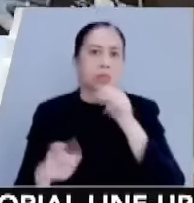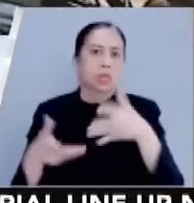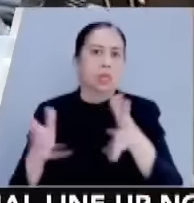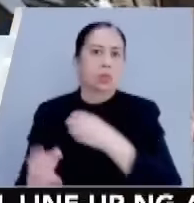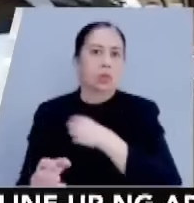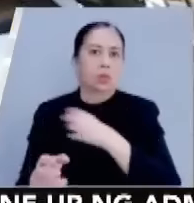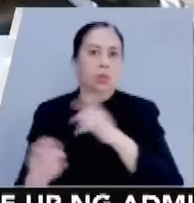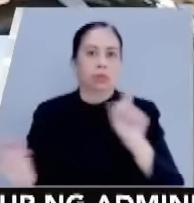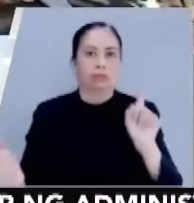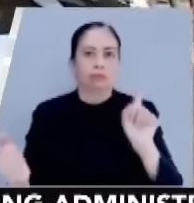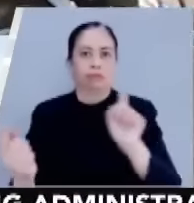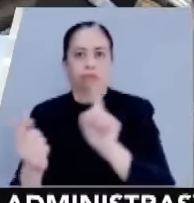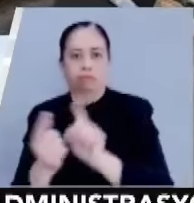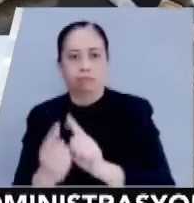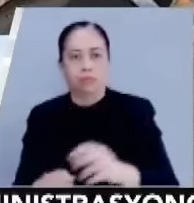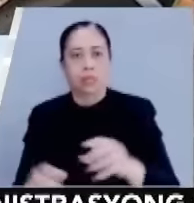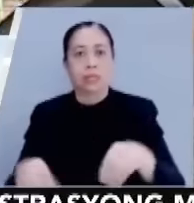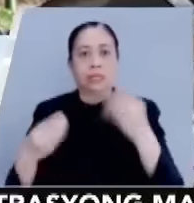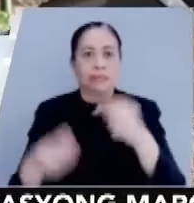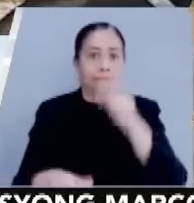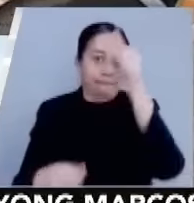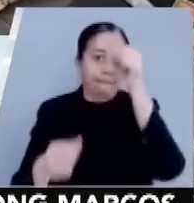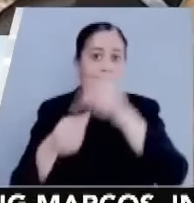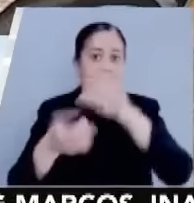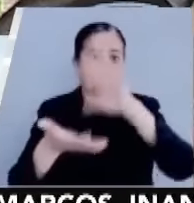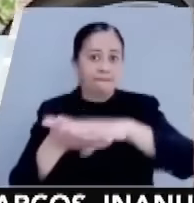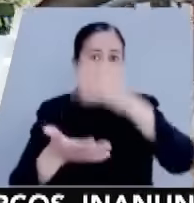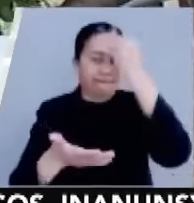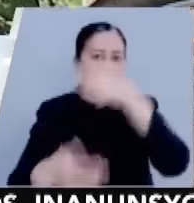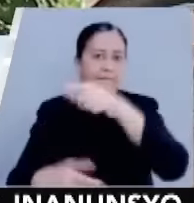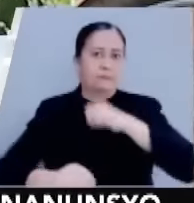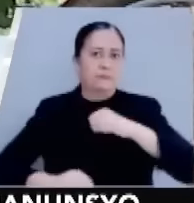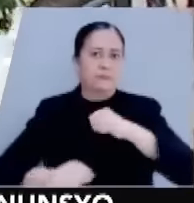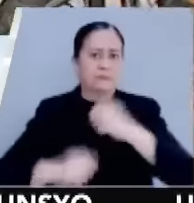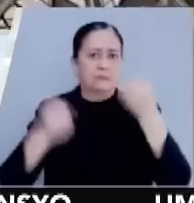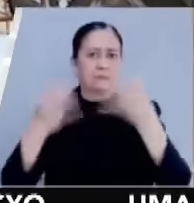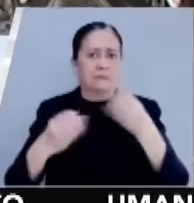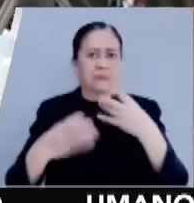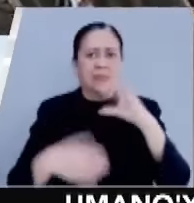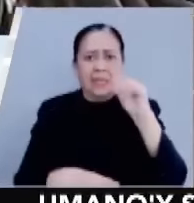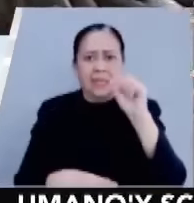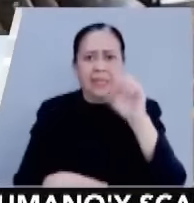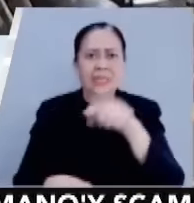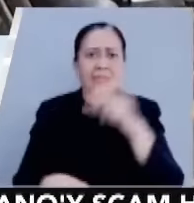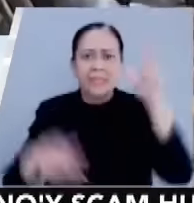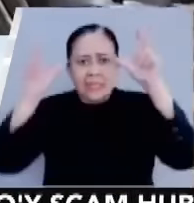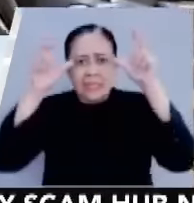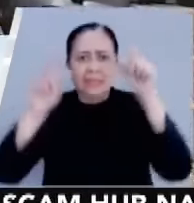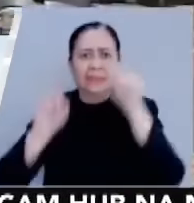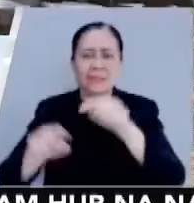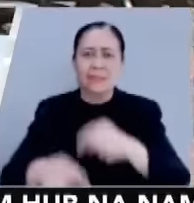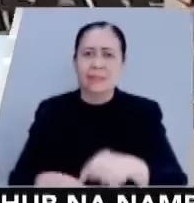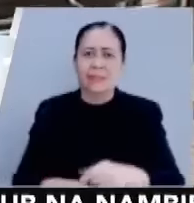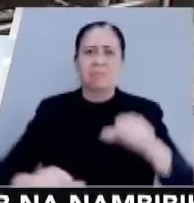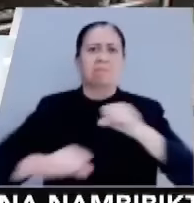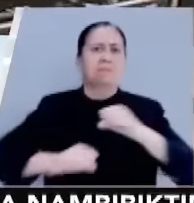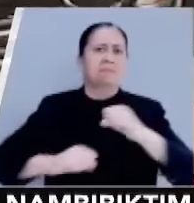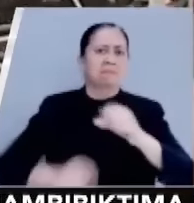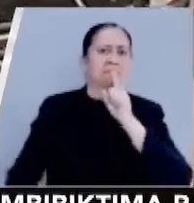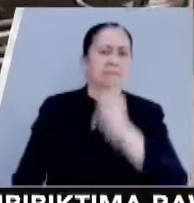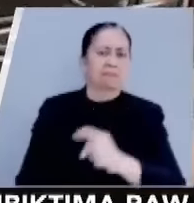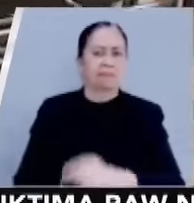makalapit. Bibigyan ko ng kadalaan yan, dalihambog yan. Ang dami na palang kaso ng demonyong yan eh. Mayabang talaga.